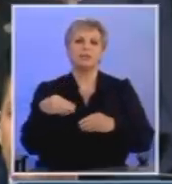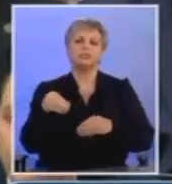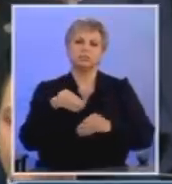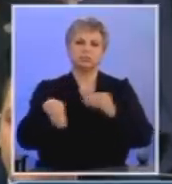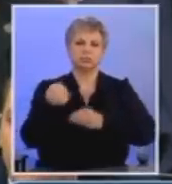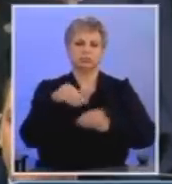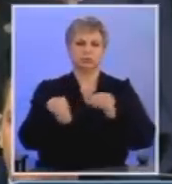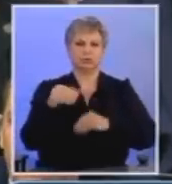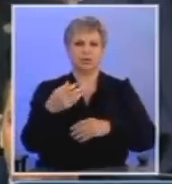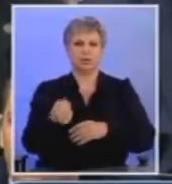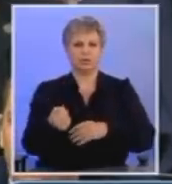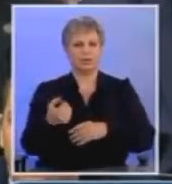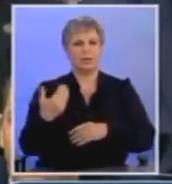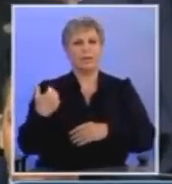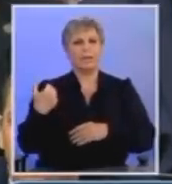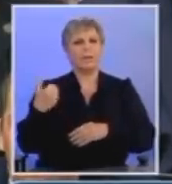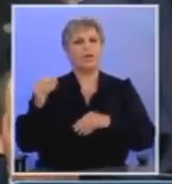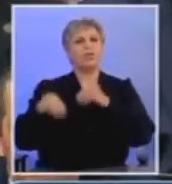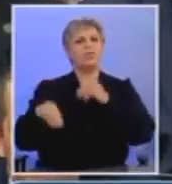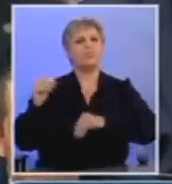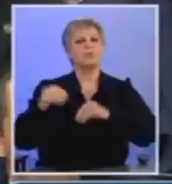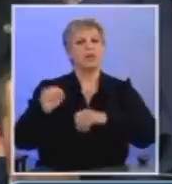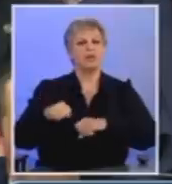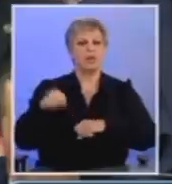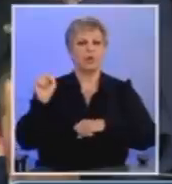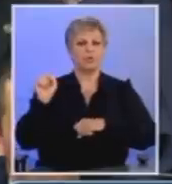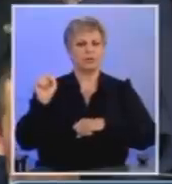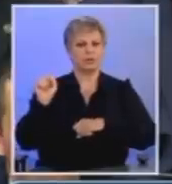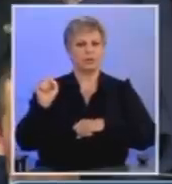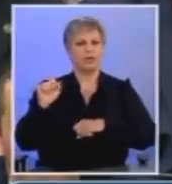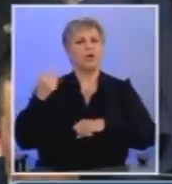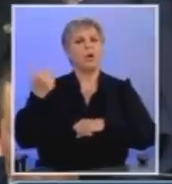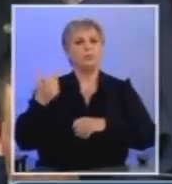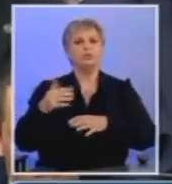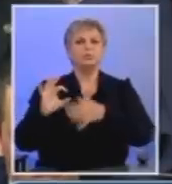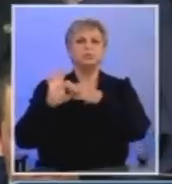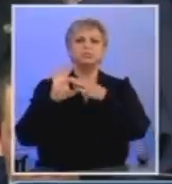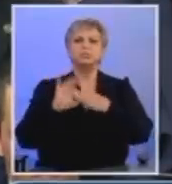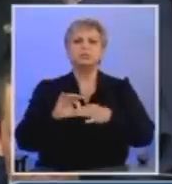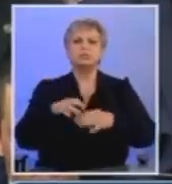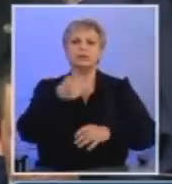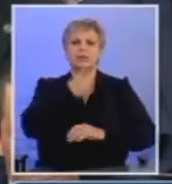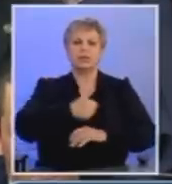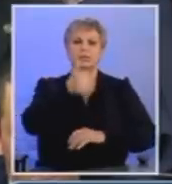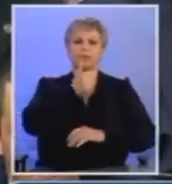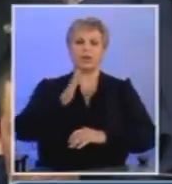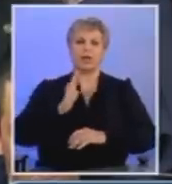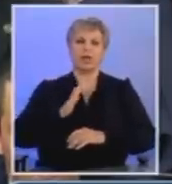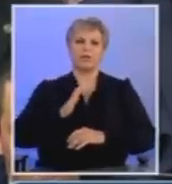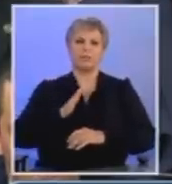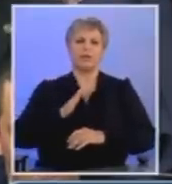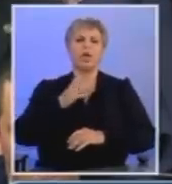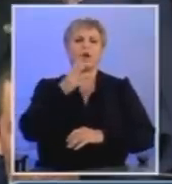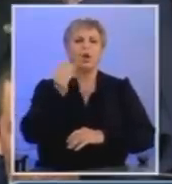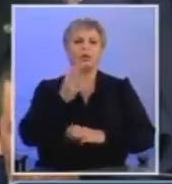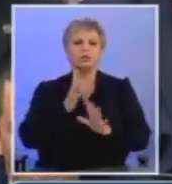Έγινε δημοψήφισμα, συνεχίζεται η ταλαιπωρία του ελληνικού λαού. Στις ουρές των ATM